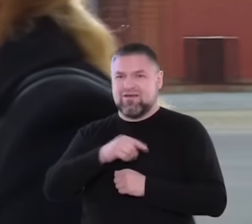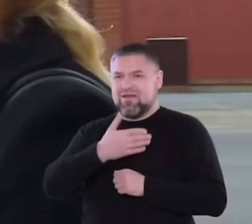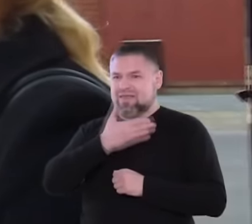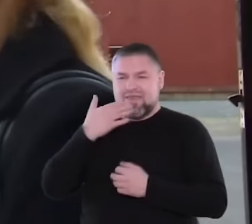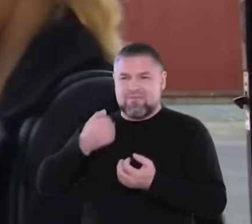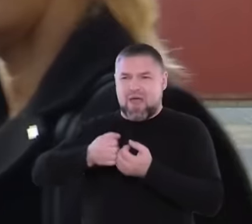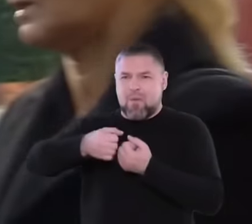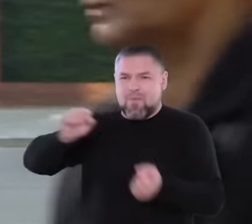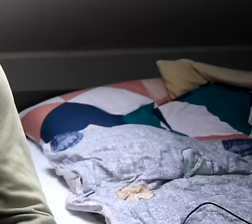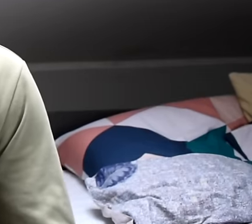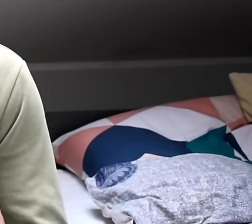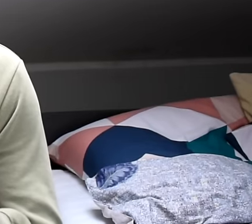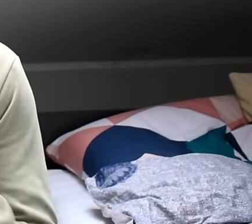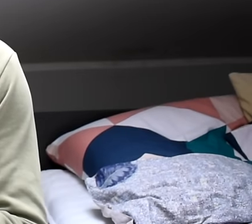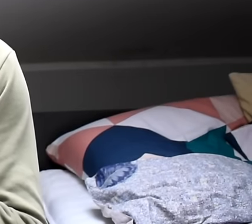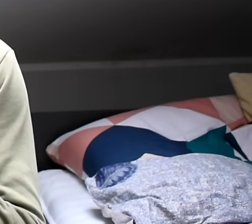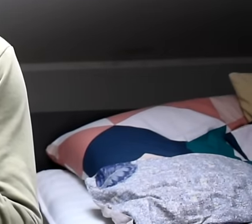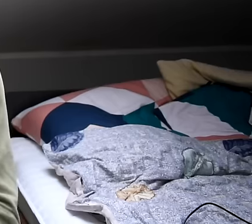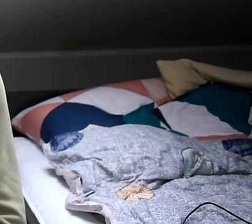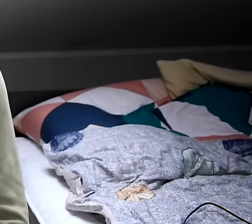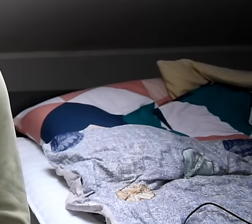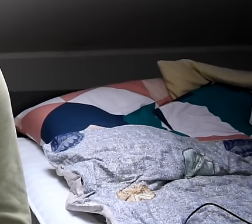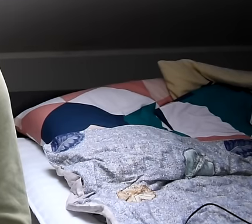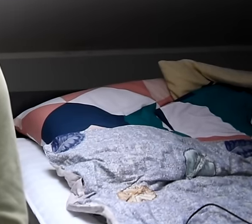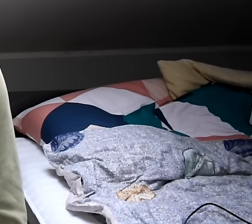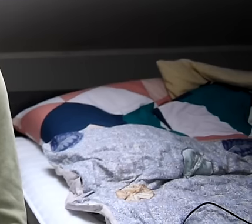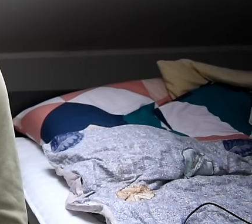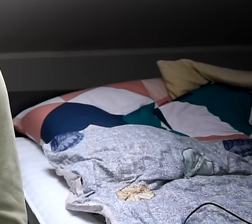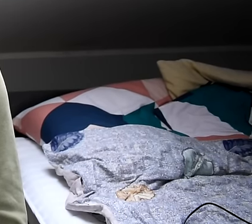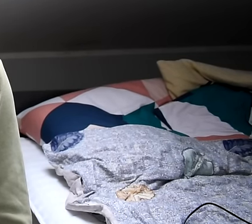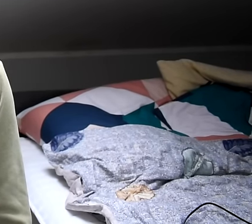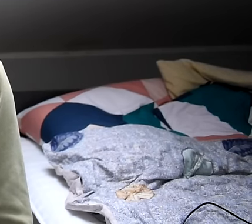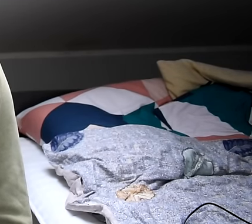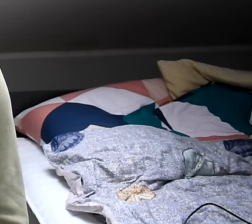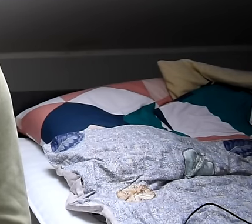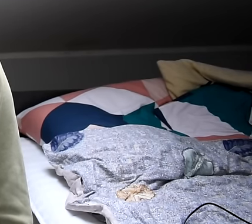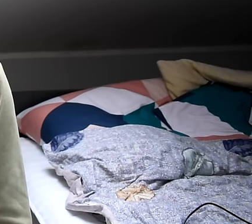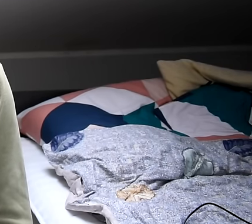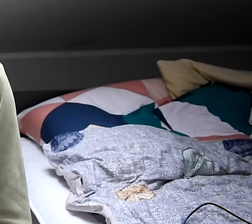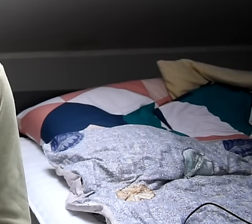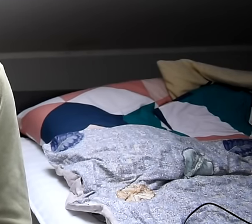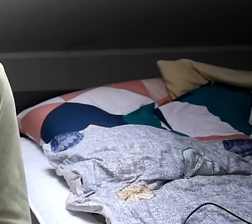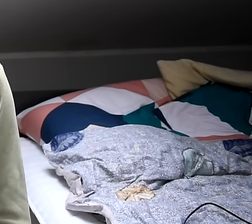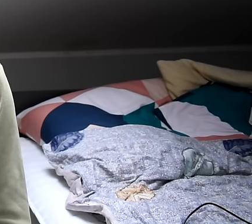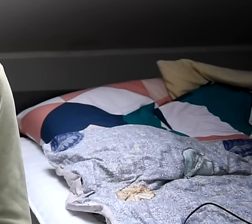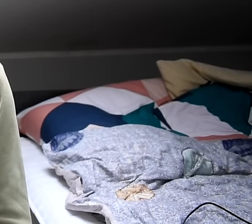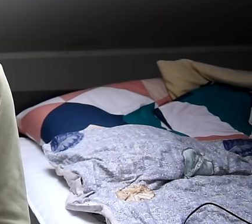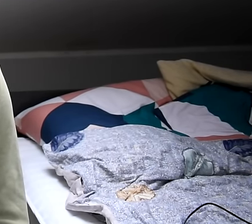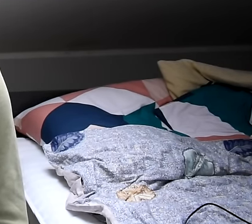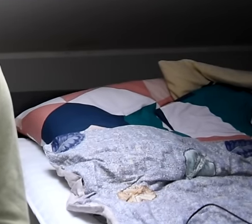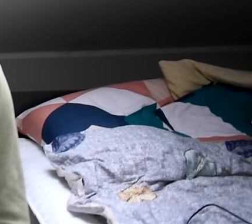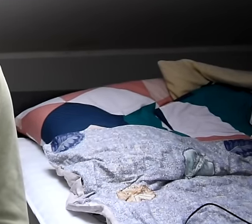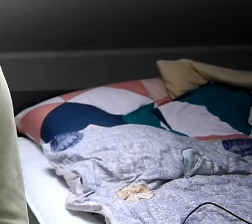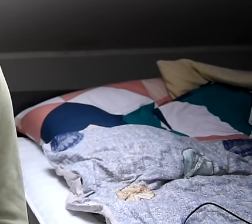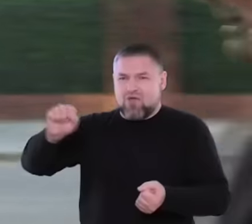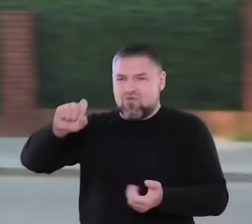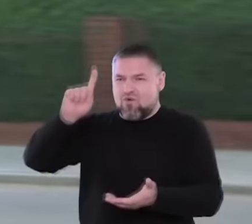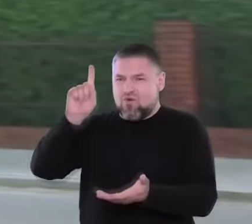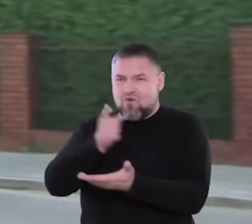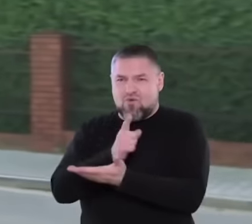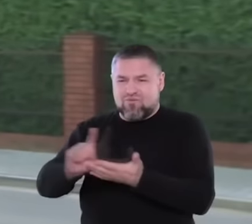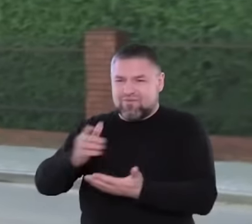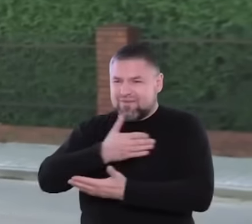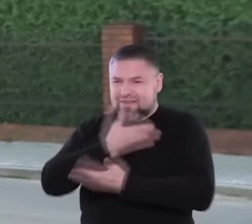Paweł nawet matury nie zdał. Ale szczerze, ja miałem tak mówić. A, na studia idzie, a pewnie matury nie ma. Zapomniałam wam to powiedzieć, nie?